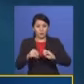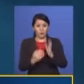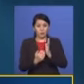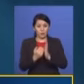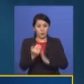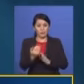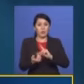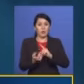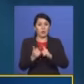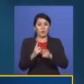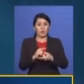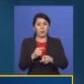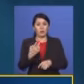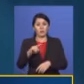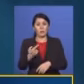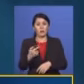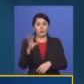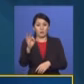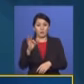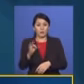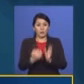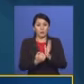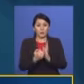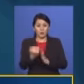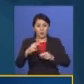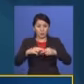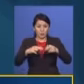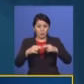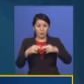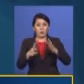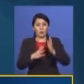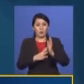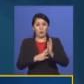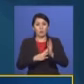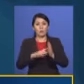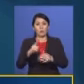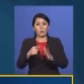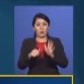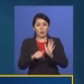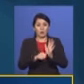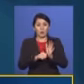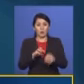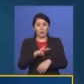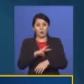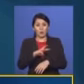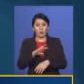Түйіндесек, өңдеу өнеркәсібі 3,3%-ға өскен, ал құрылыс саласы қарқынын жойған жоқ. Тұрғын үй